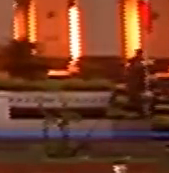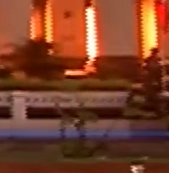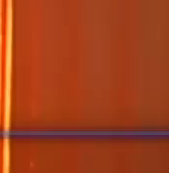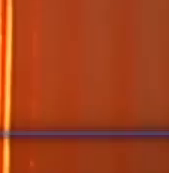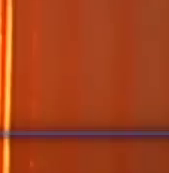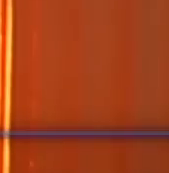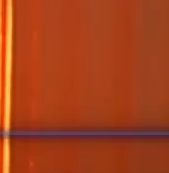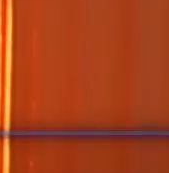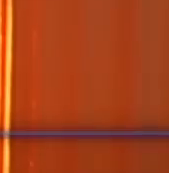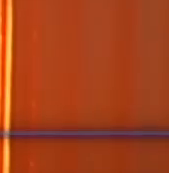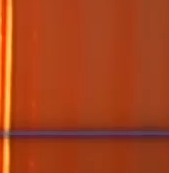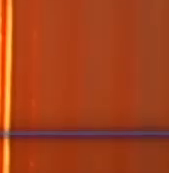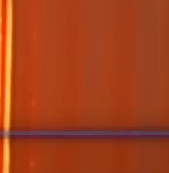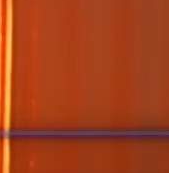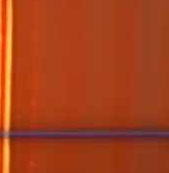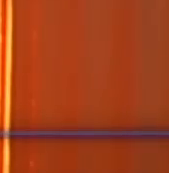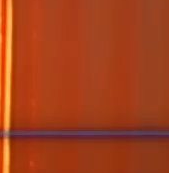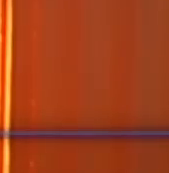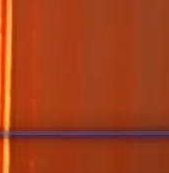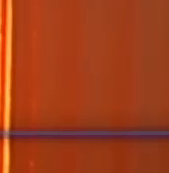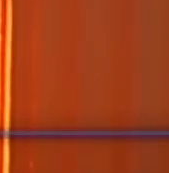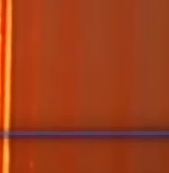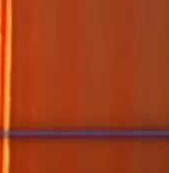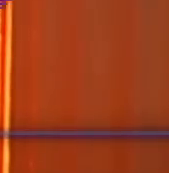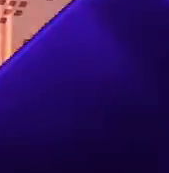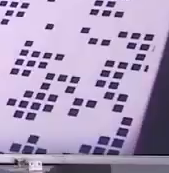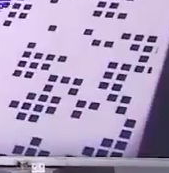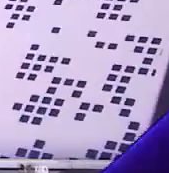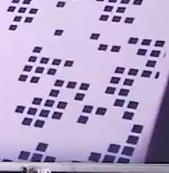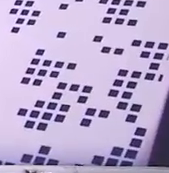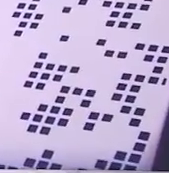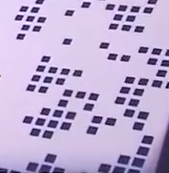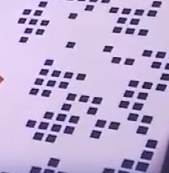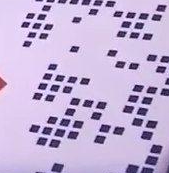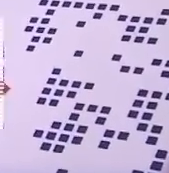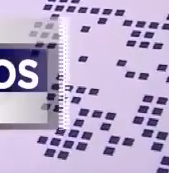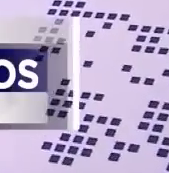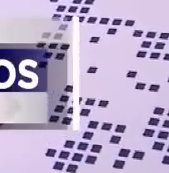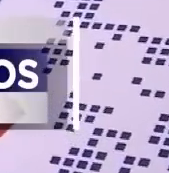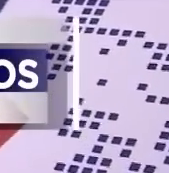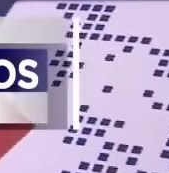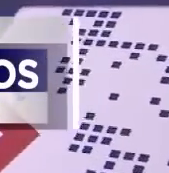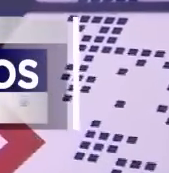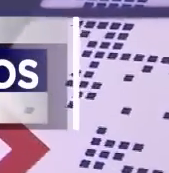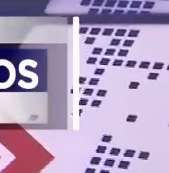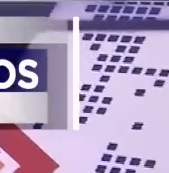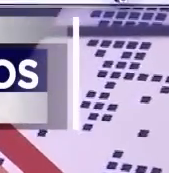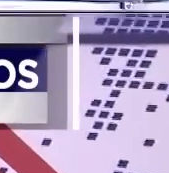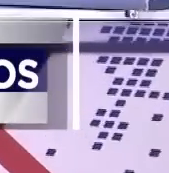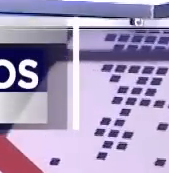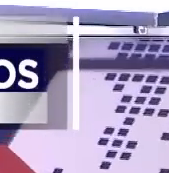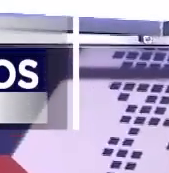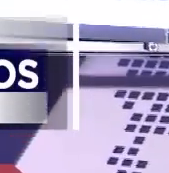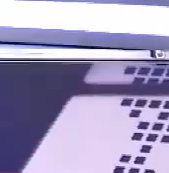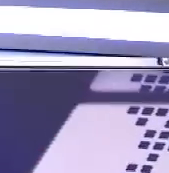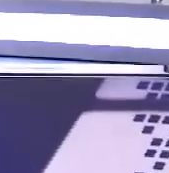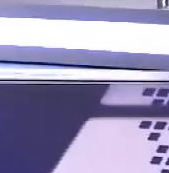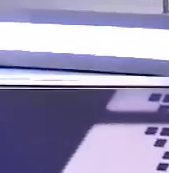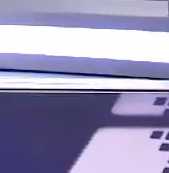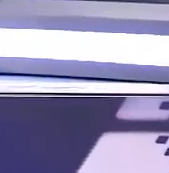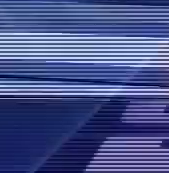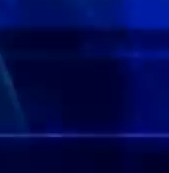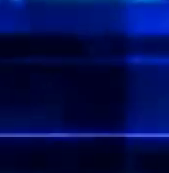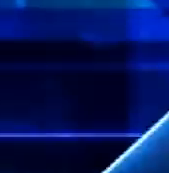apoy. Ang buong detalye, abangan maya-maya lamang. Magandang gabi, Pilipinas! Sa Frontline Tonight.